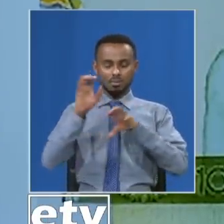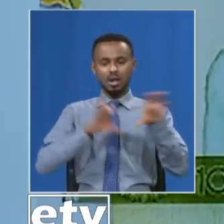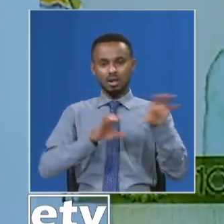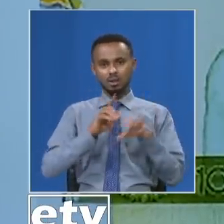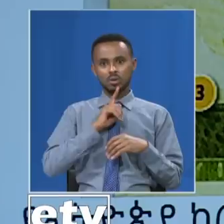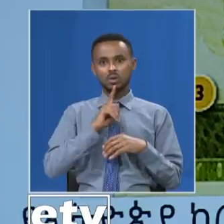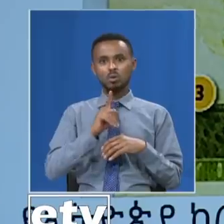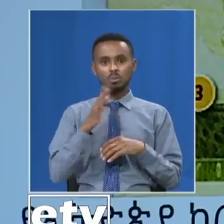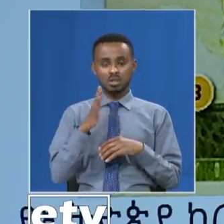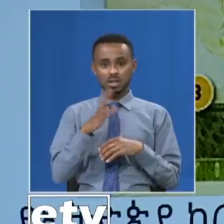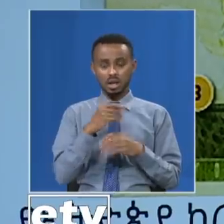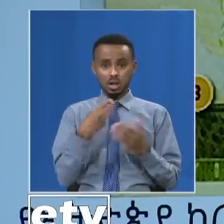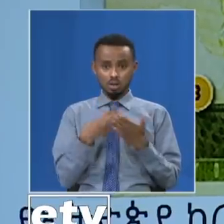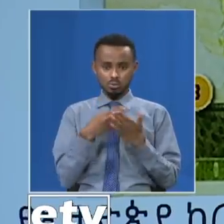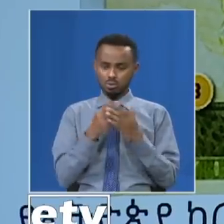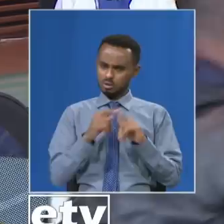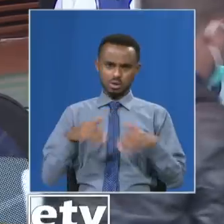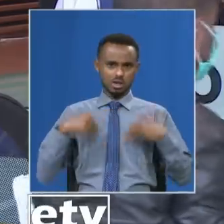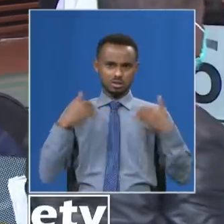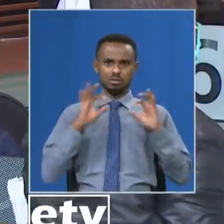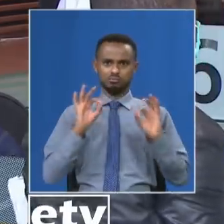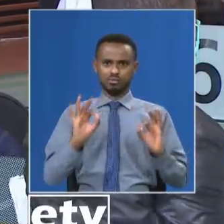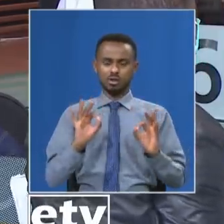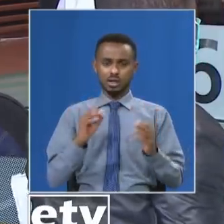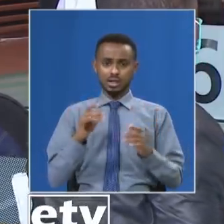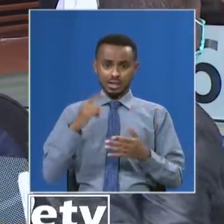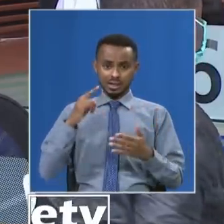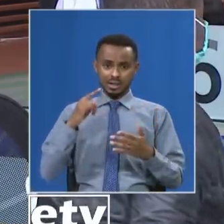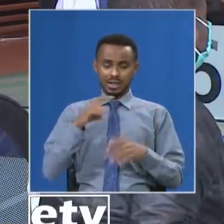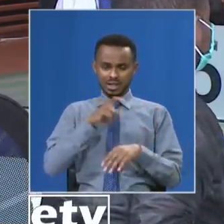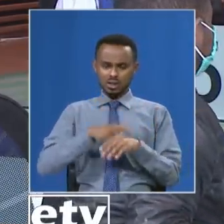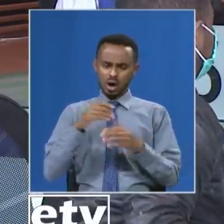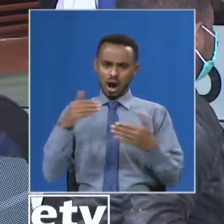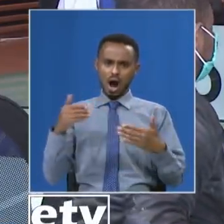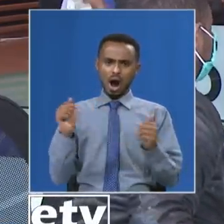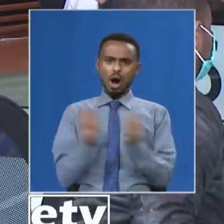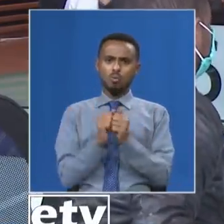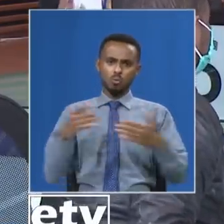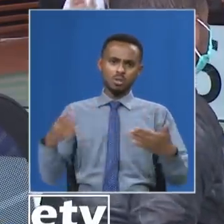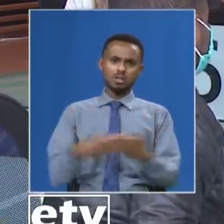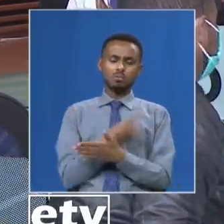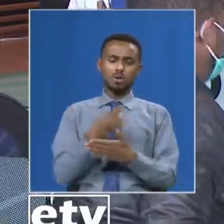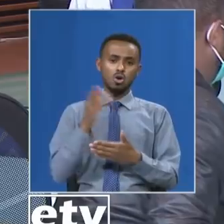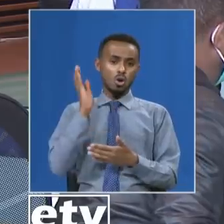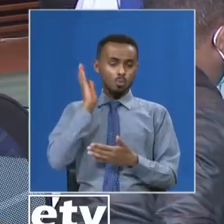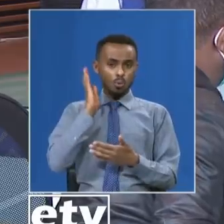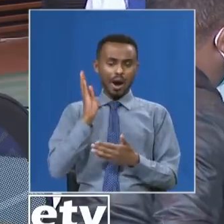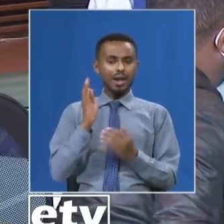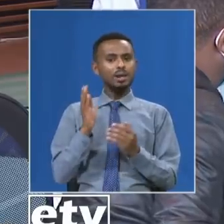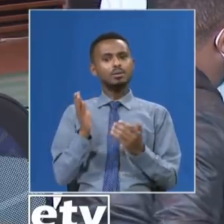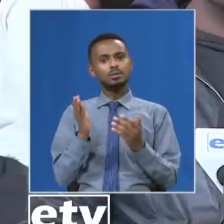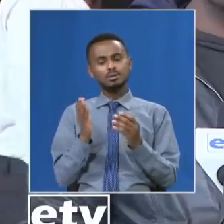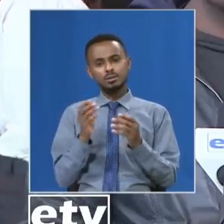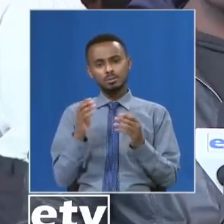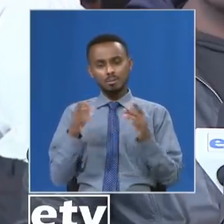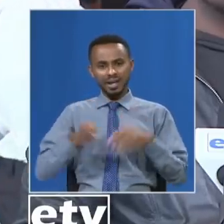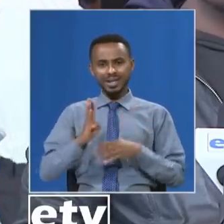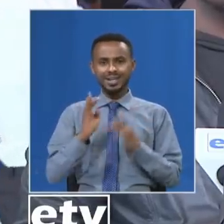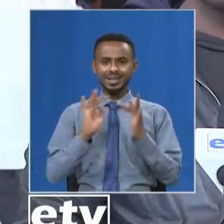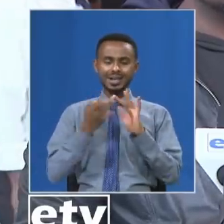የምናደርግበት ነው መስለኝ እና ብሩ ግን እኔ ደስተኛ ነኝ። ከዘመኑ ጋር ያው መዘመን ነው እንግዲህ፣ ሞባይል ባንኪንግም ኢንተርኔት ባንኪንግም ሁሉንም